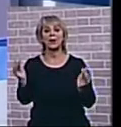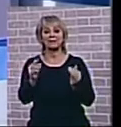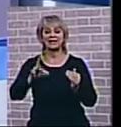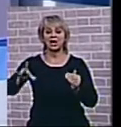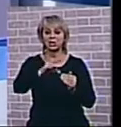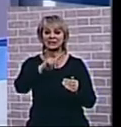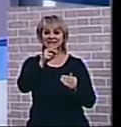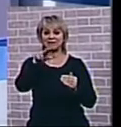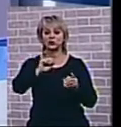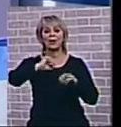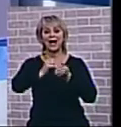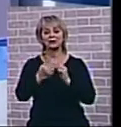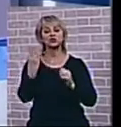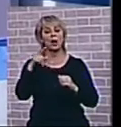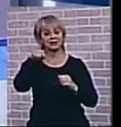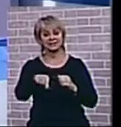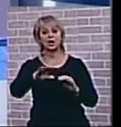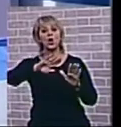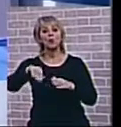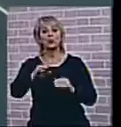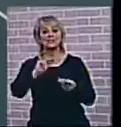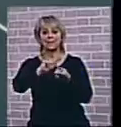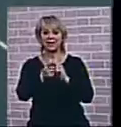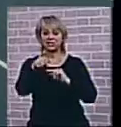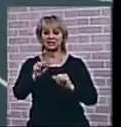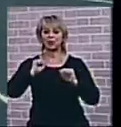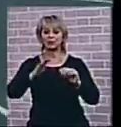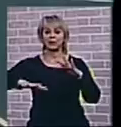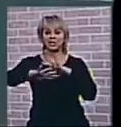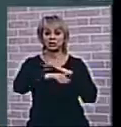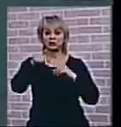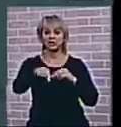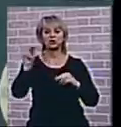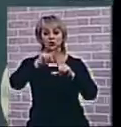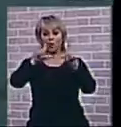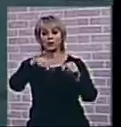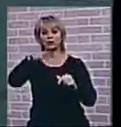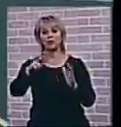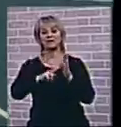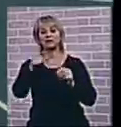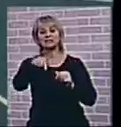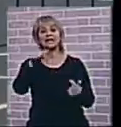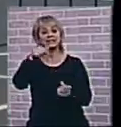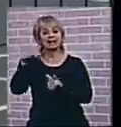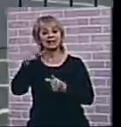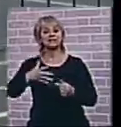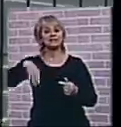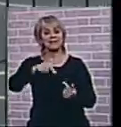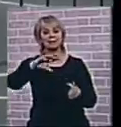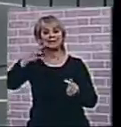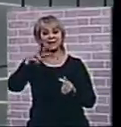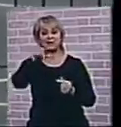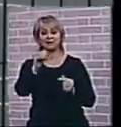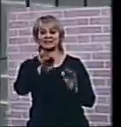микрорайона Заводской Каменск-Шахтинска. После модернизации спортплощадка на территории школы номер 80 соответствует всем